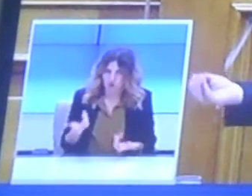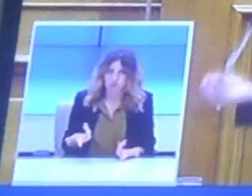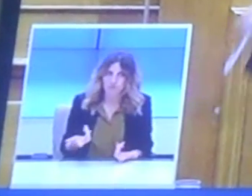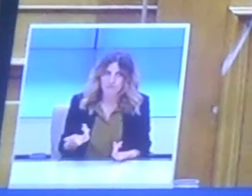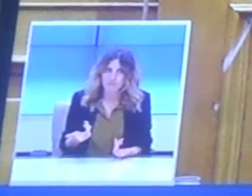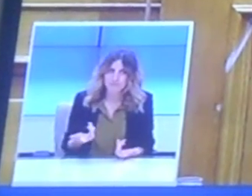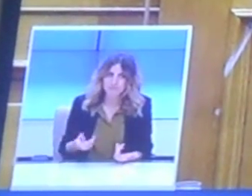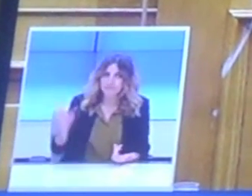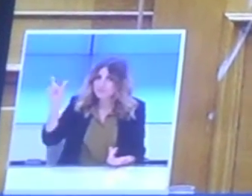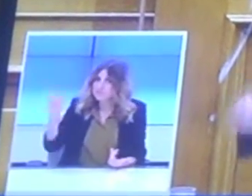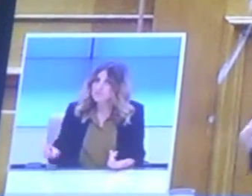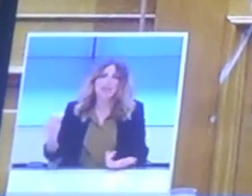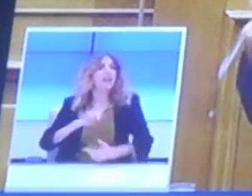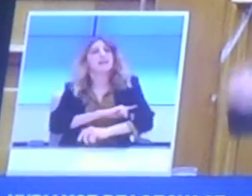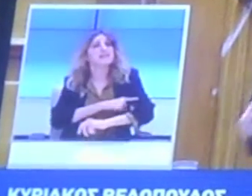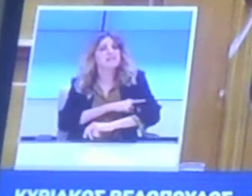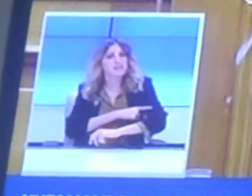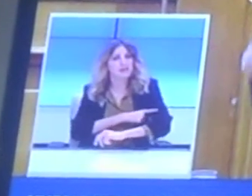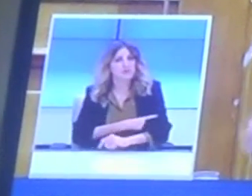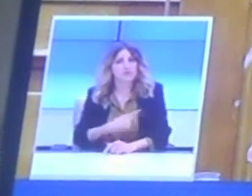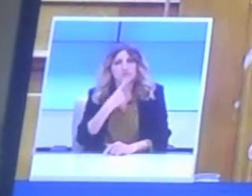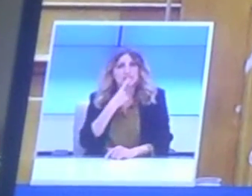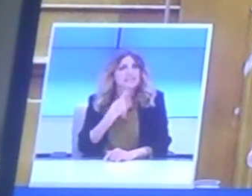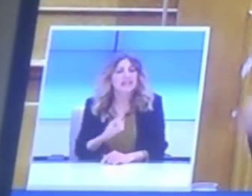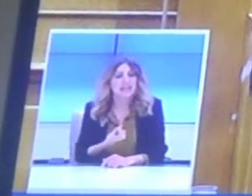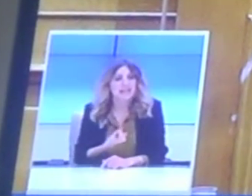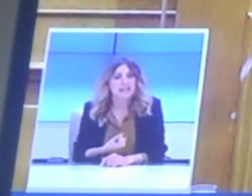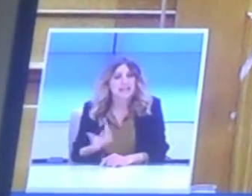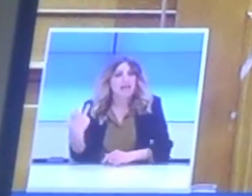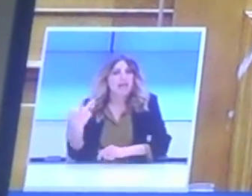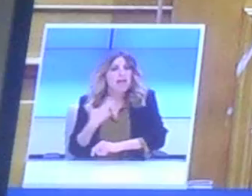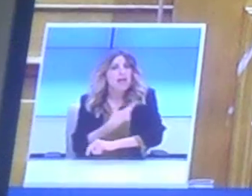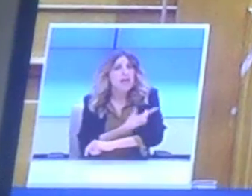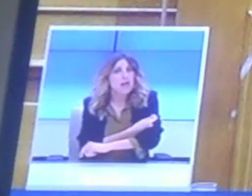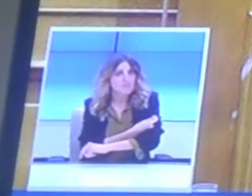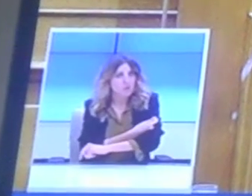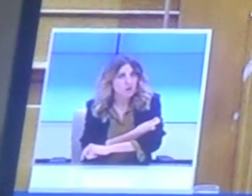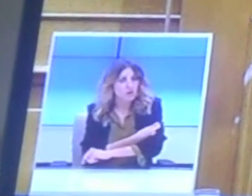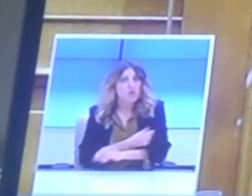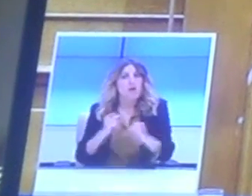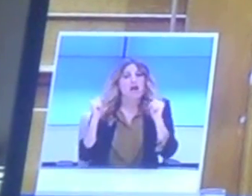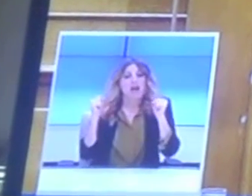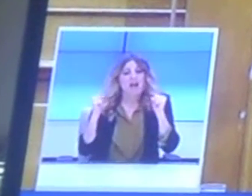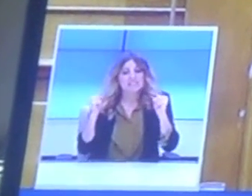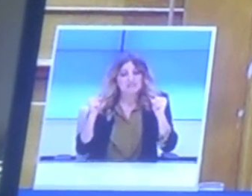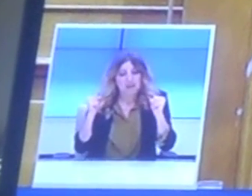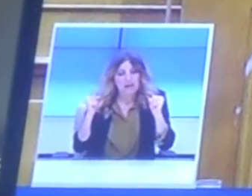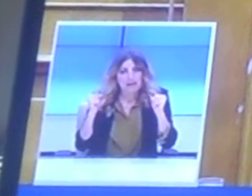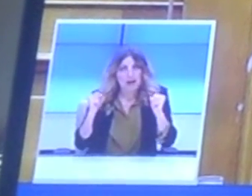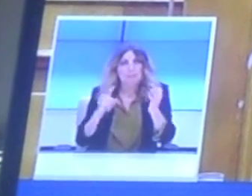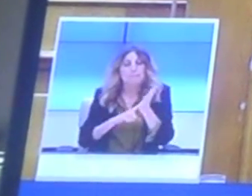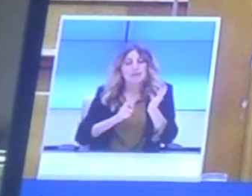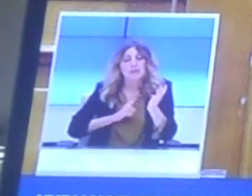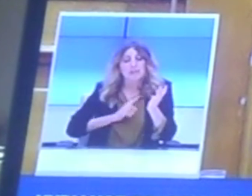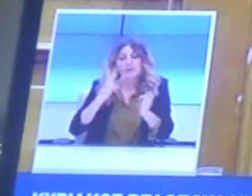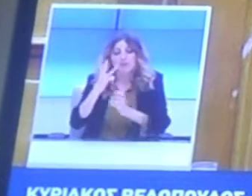διαθέτει ότι ένα εμβόλιο, ένα φάρμακο, ένα ασφαλές χρειάζεται 3 χρόνια τουλάχιστον το εμβόλιο για να πιστοποιηθεί ότι είναι ασφαλές. Τρία χρόνια. Τρία χρόνια το λέει ο